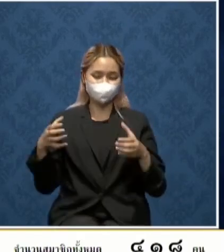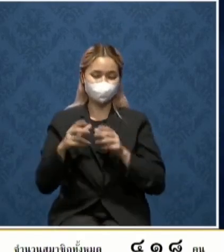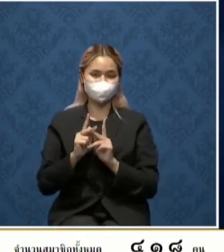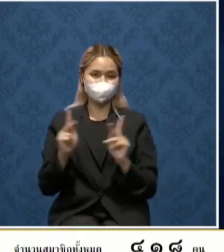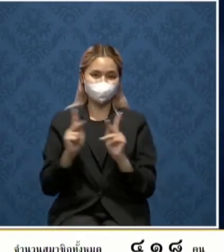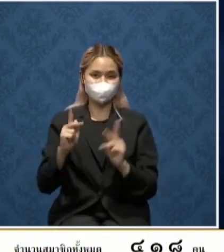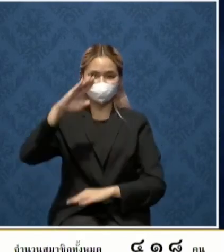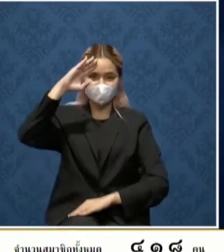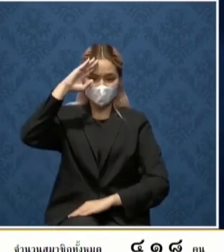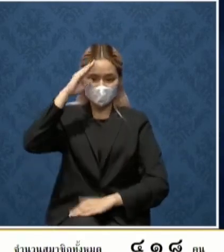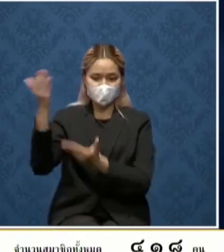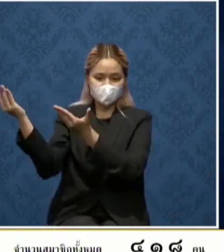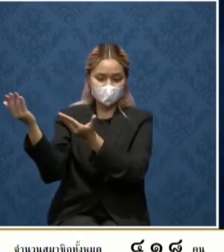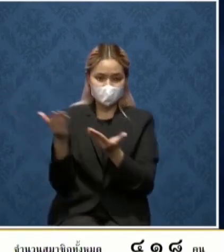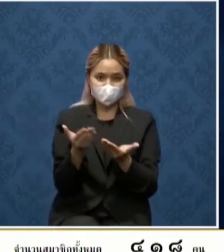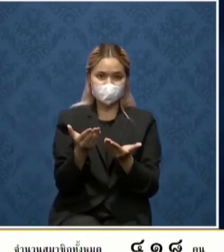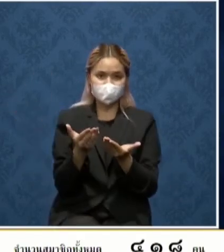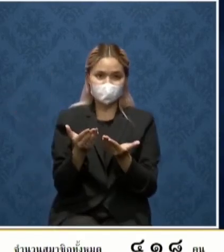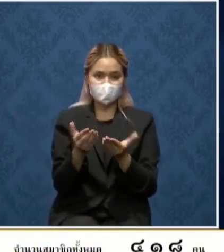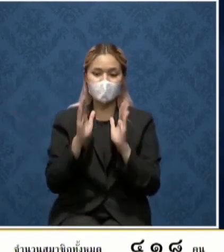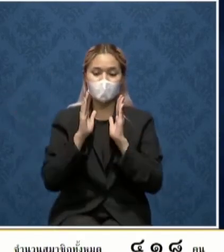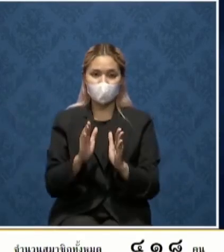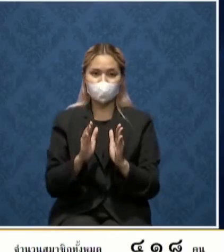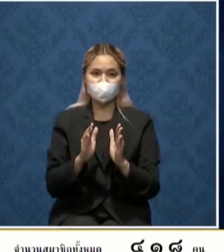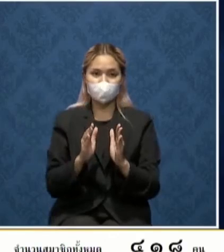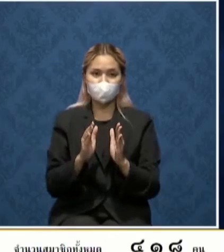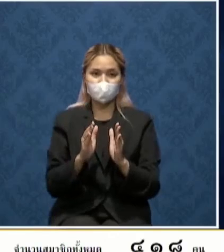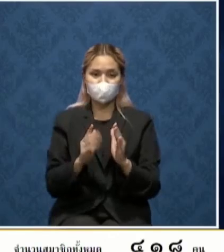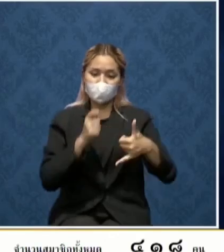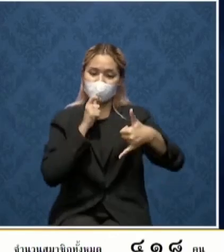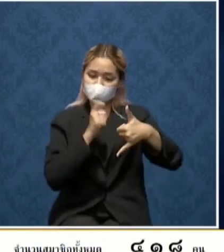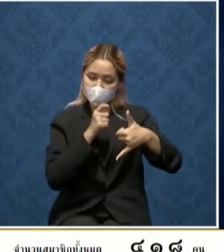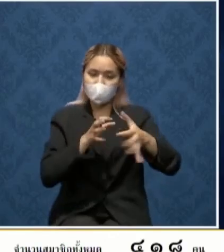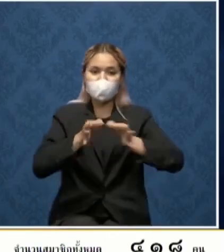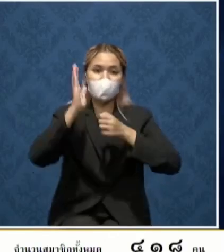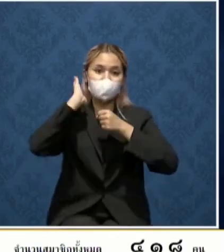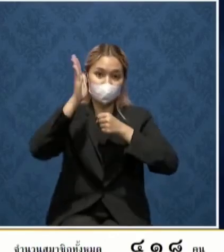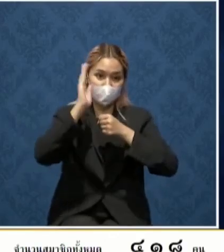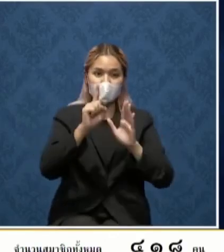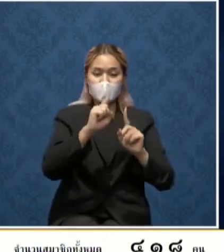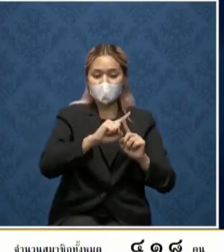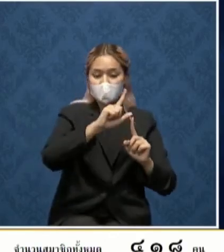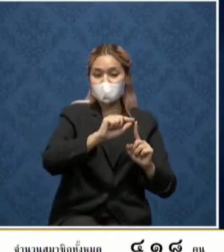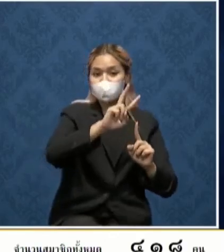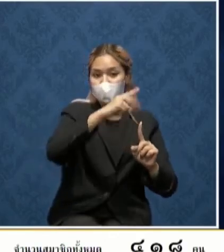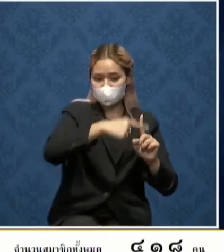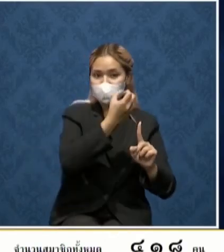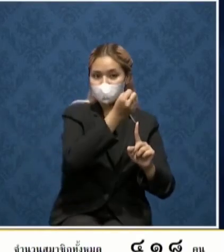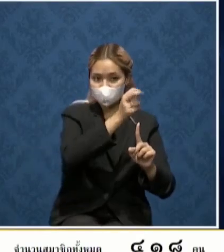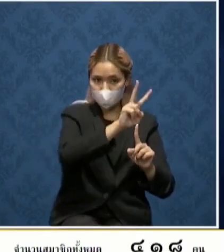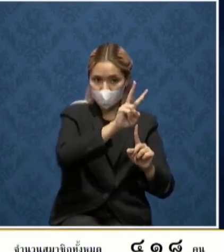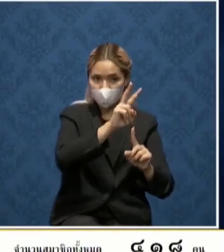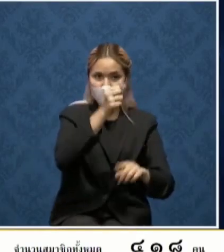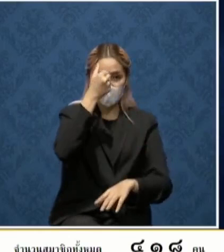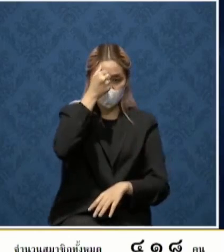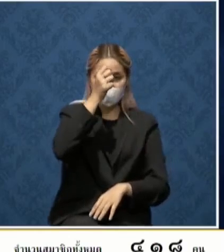เรามีการเชิญกทับเรือครั ให้เข้ามา ชแจงplicขมูลถึง 4 ครั้งครั้แรก วัที่ 22 ทัวาคม happinessรือ 4